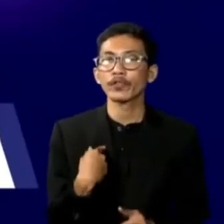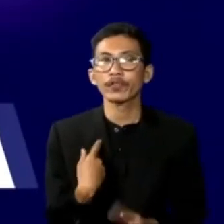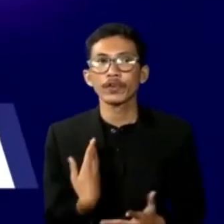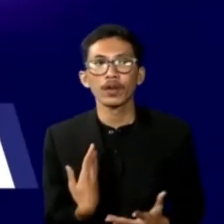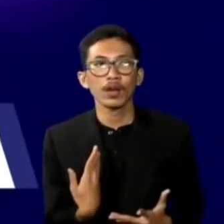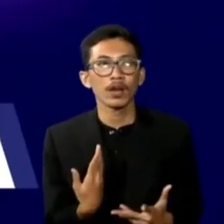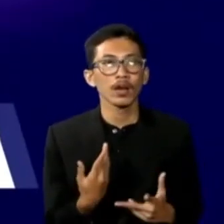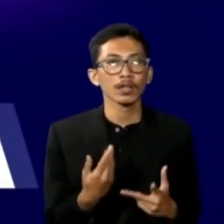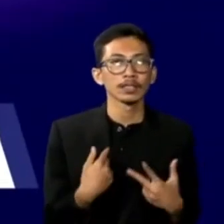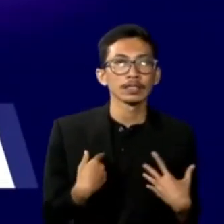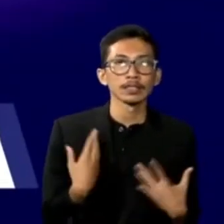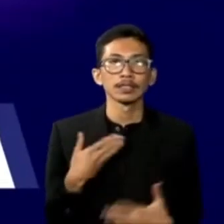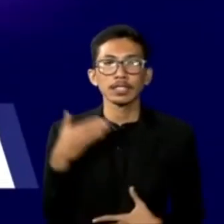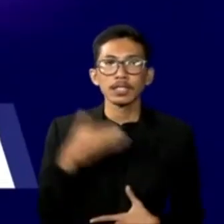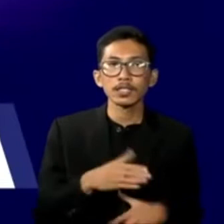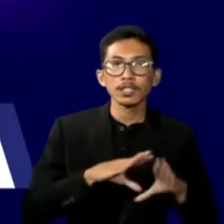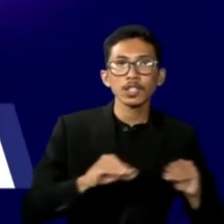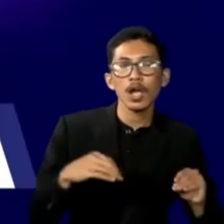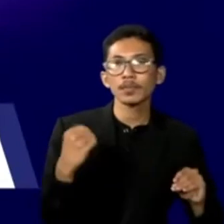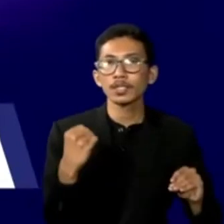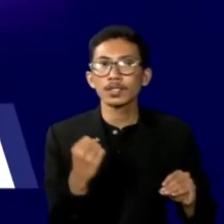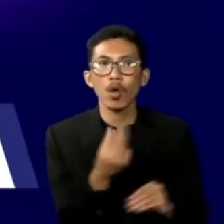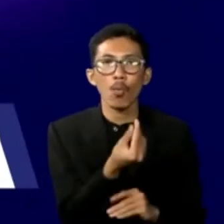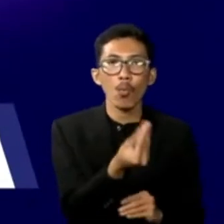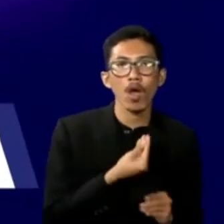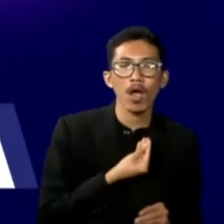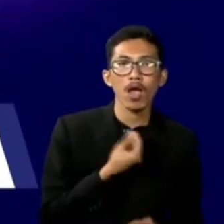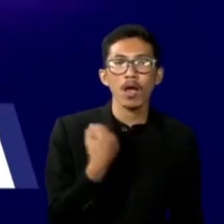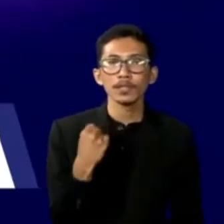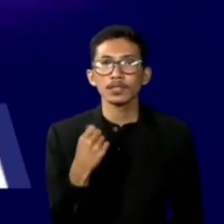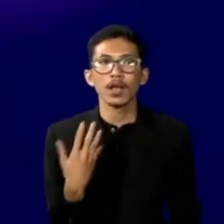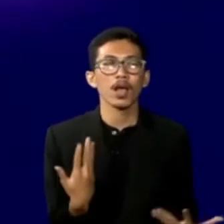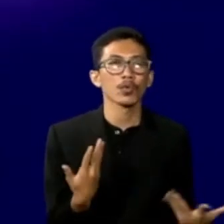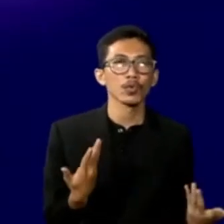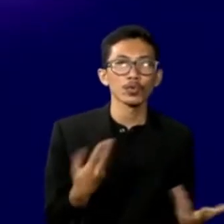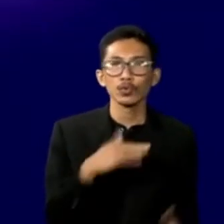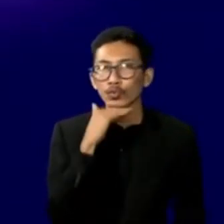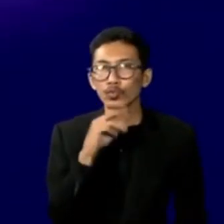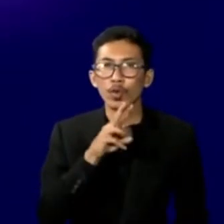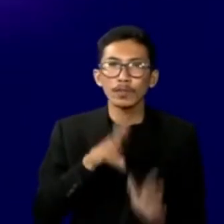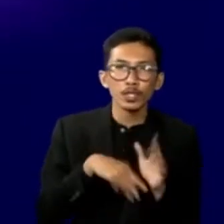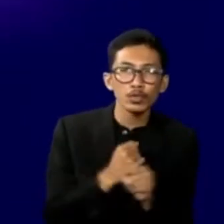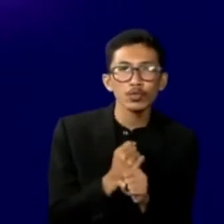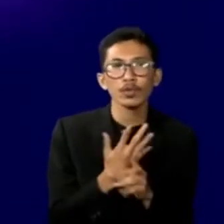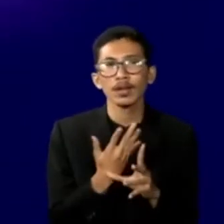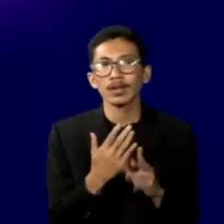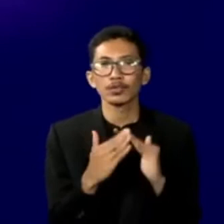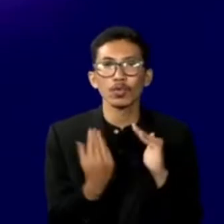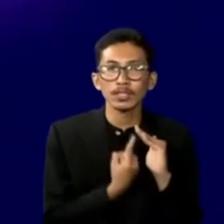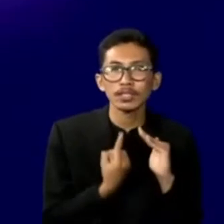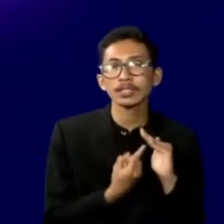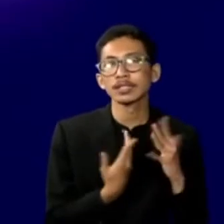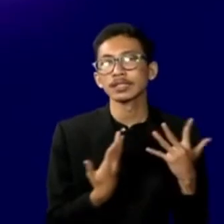positif kemudian mereka bunga bisa kerja atau mereka harus menunggu 2 minggu gitu paling tidak kan sampai isolasi